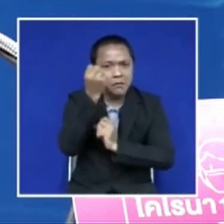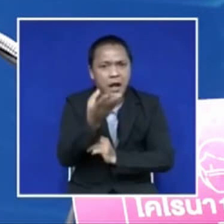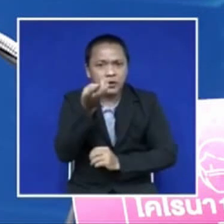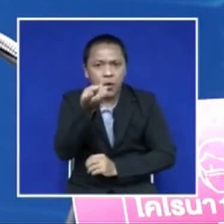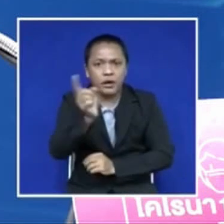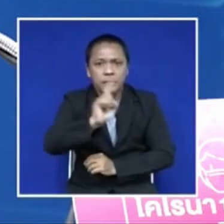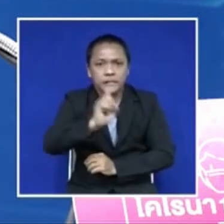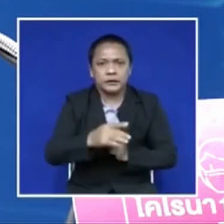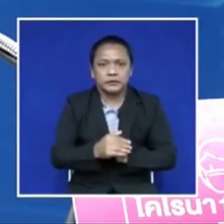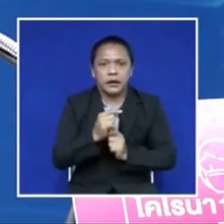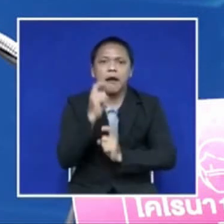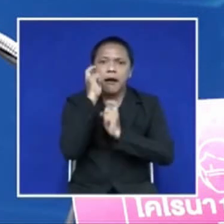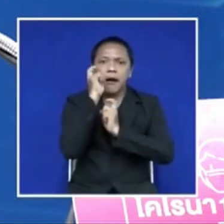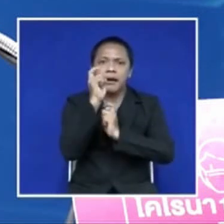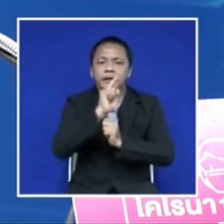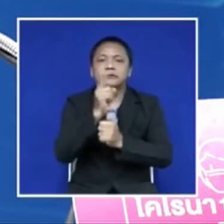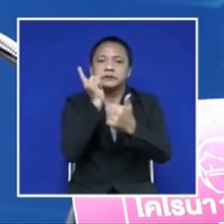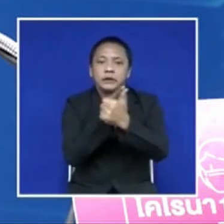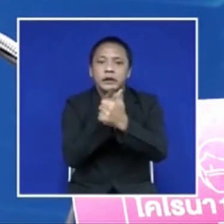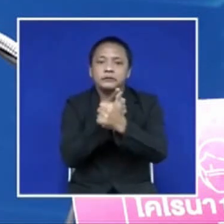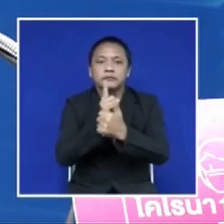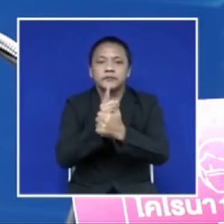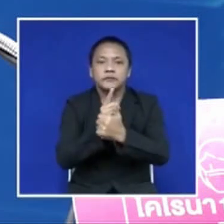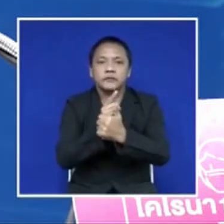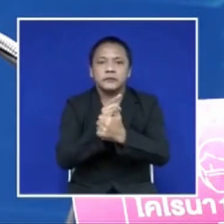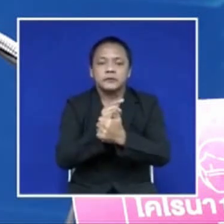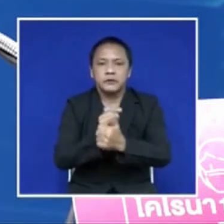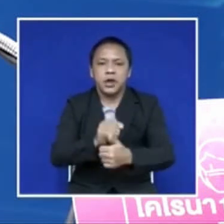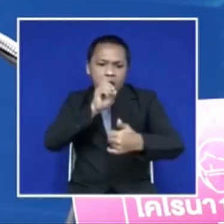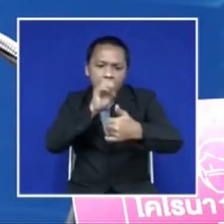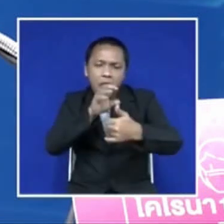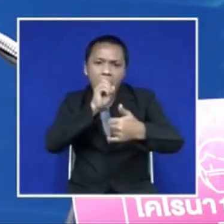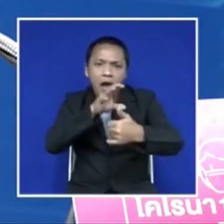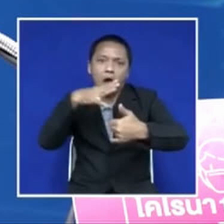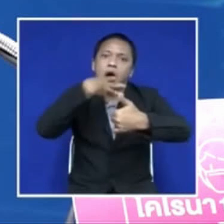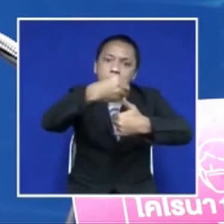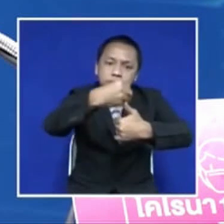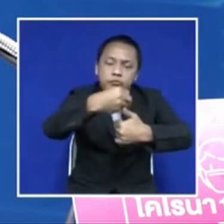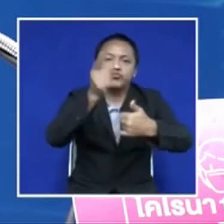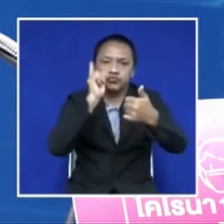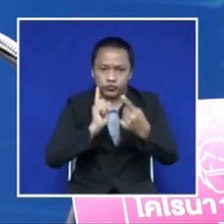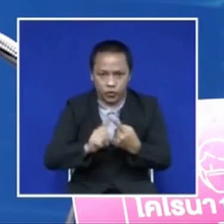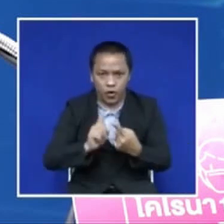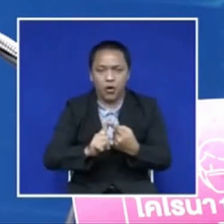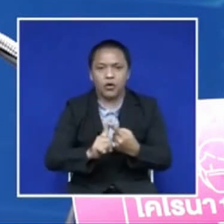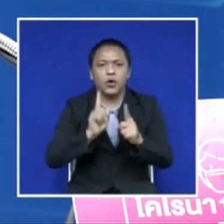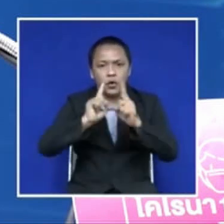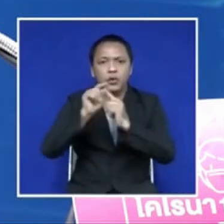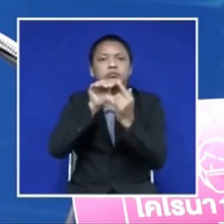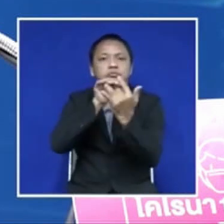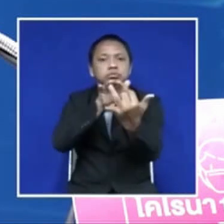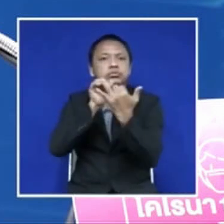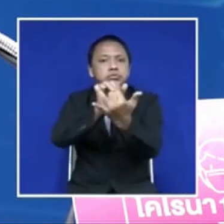ศาลสุขเพื่อประเมินความเสี่ยงก่อนว่าเสียงสูงเสียงกลางเสียงตามหากเสี่ยงสูงเช่นไปพูดคุยกับผู้ติดเชื้อระยะไม่เกิน 1เมตรนาน 5นาทีไม่